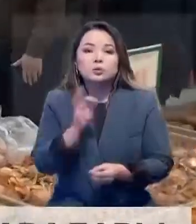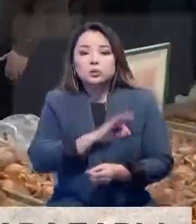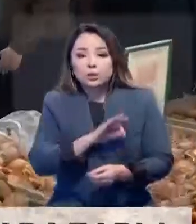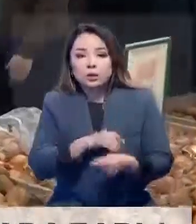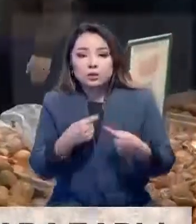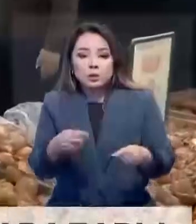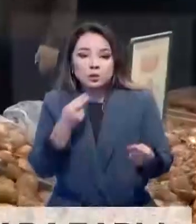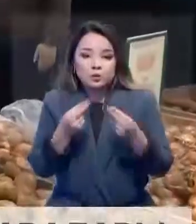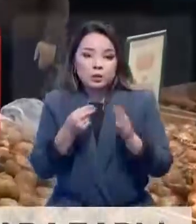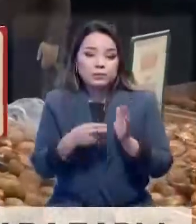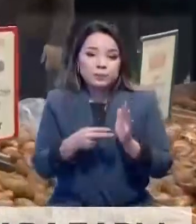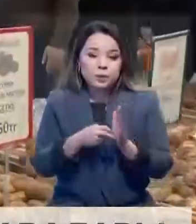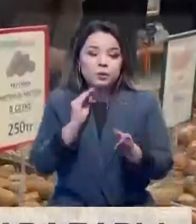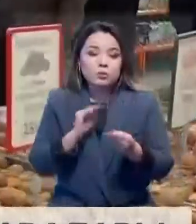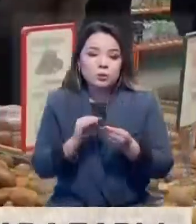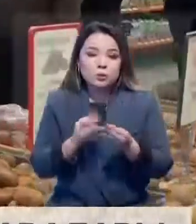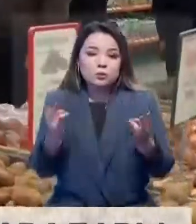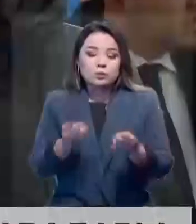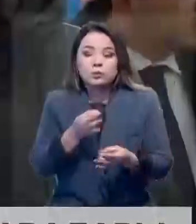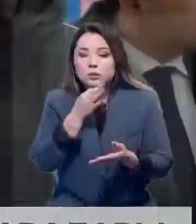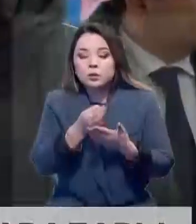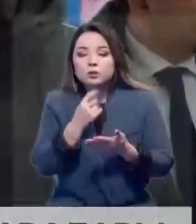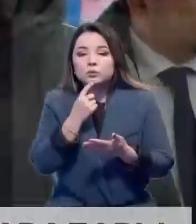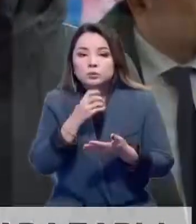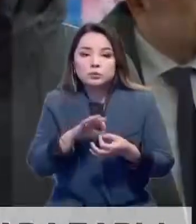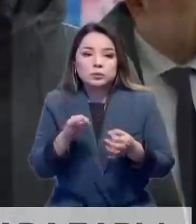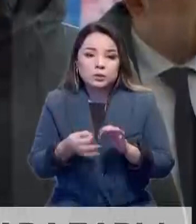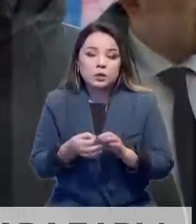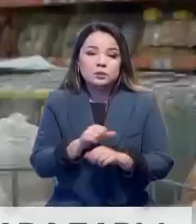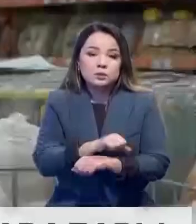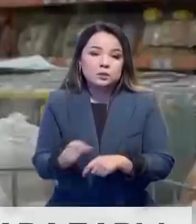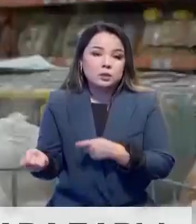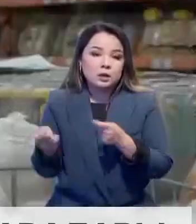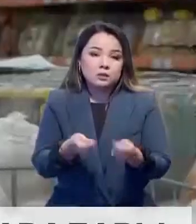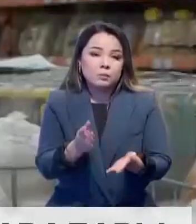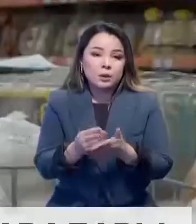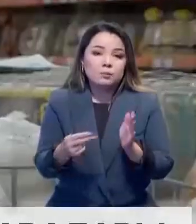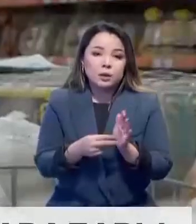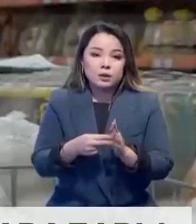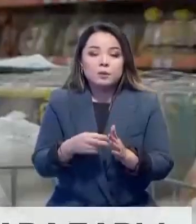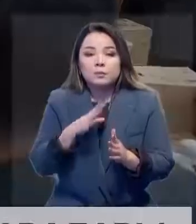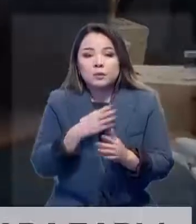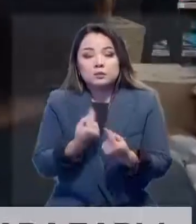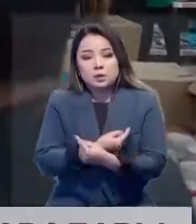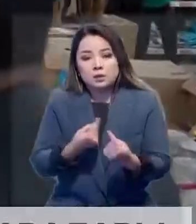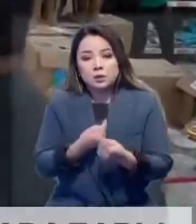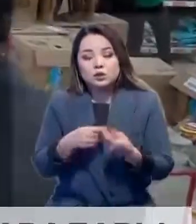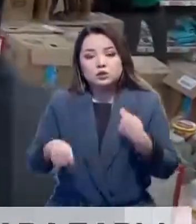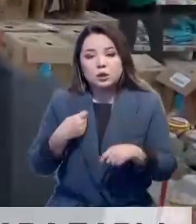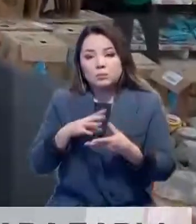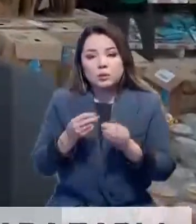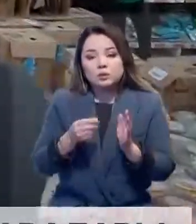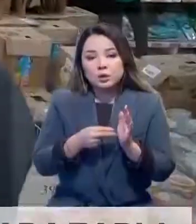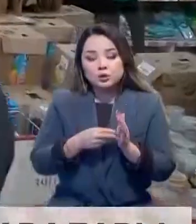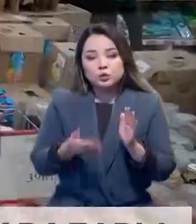өзге азық-түліктің бағасын тұрақты ұстап тұру қиын. Себебі көбі сырттан жеткізіледі. Баға логистикалық шығынның есебінен